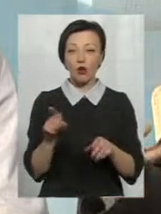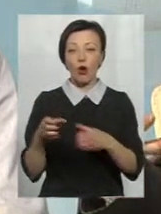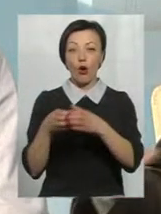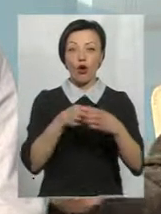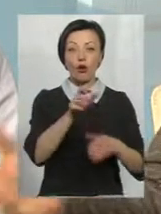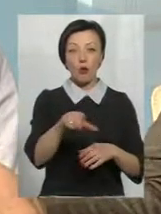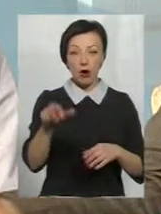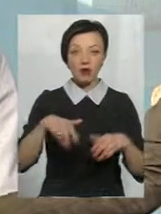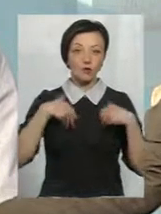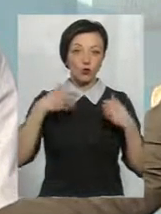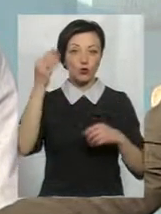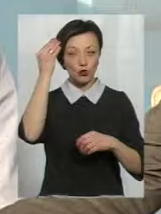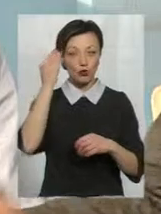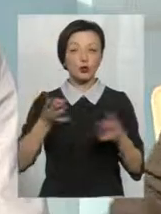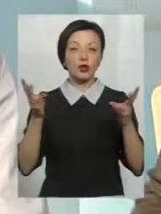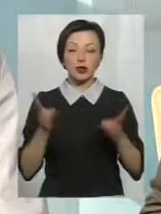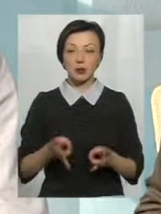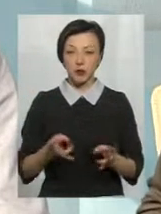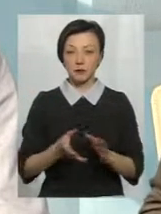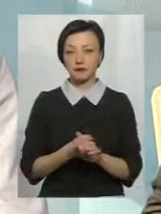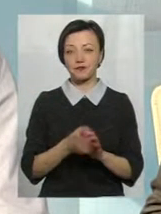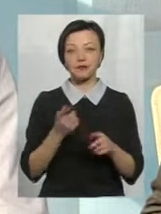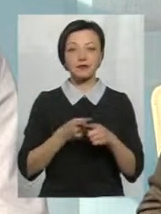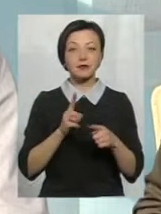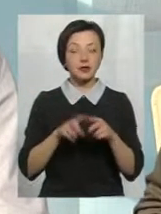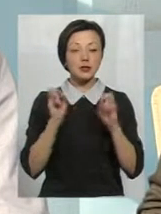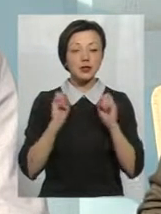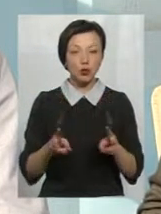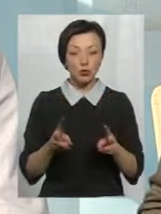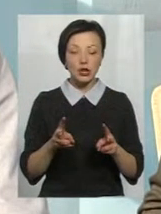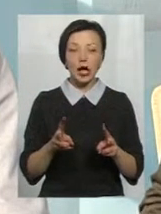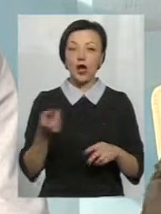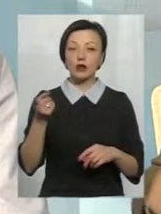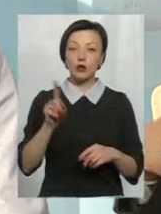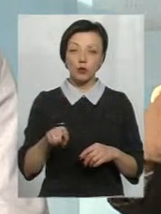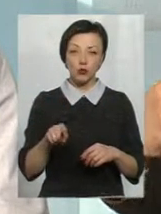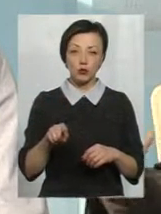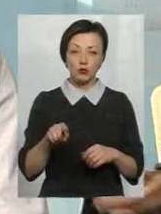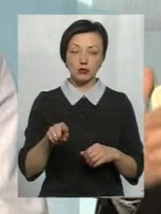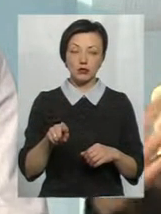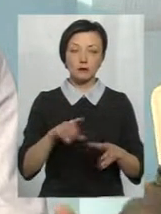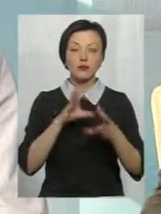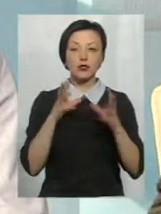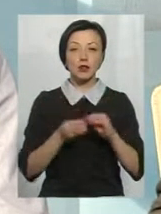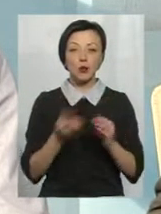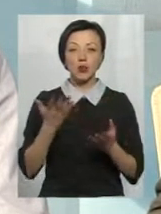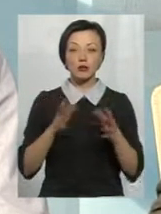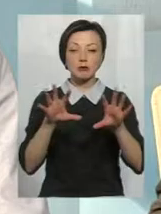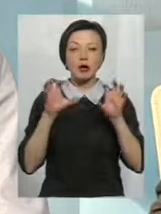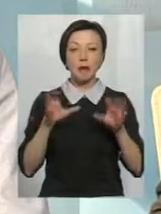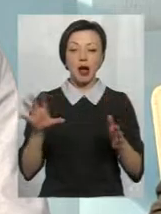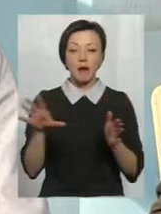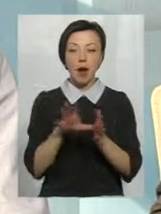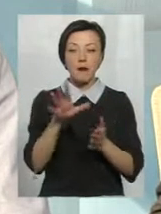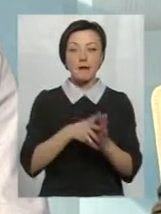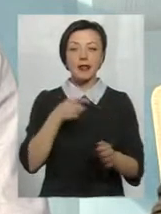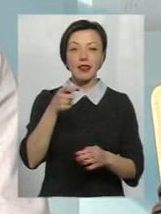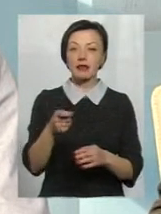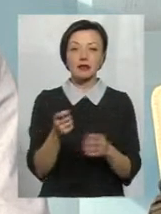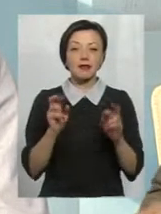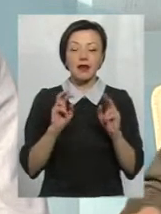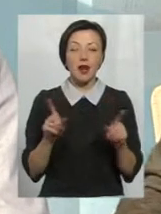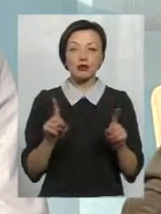власне, висловлює думку, що вона потрібна. І це є загроза. Тому, в цілому, якщо ми сприймаємо петиції не як